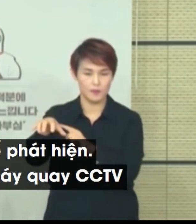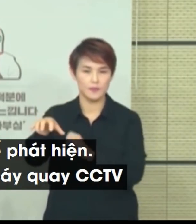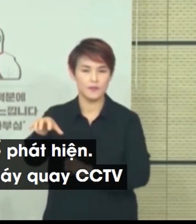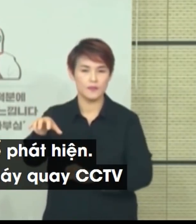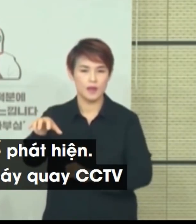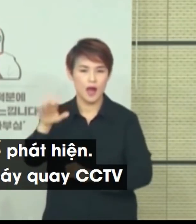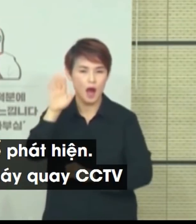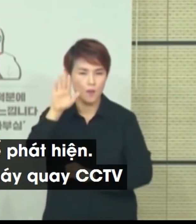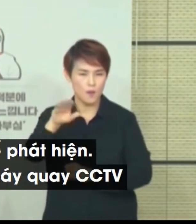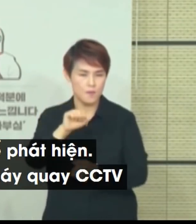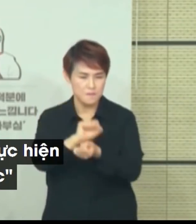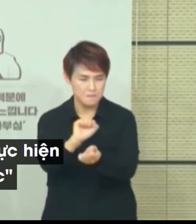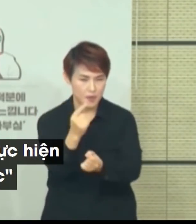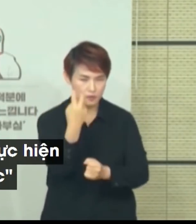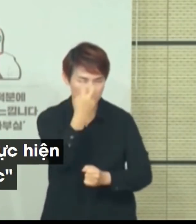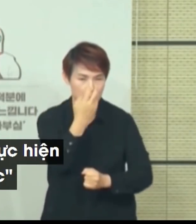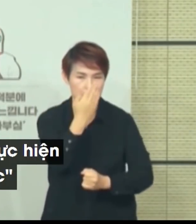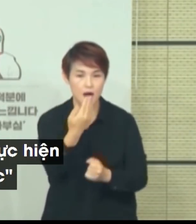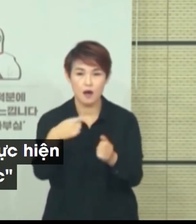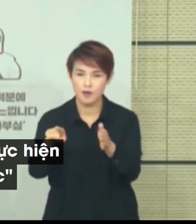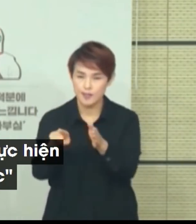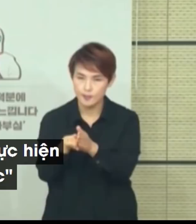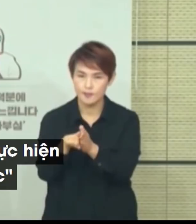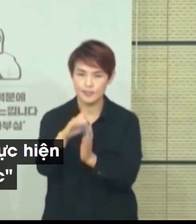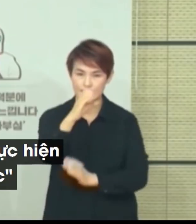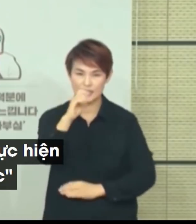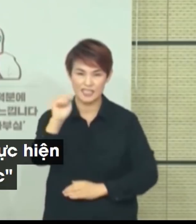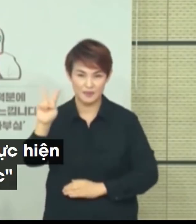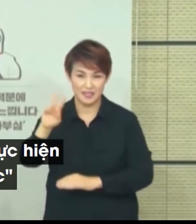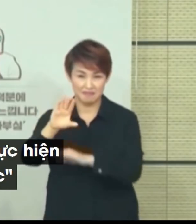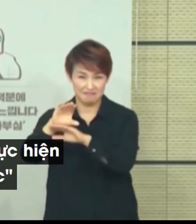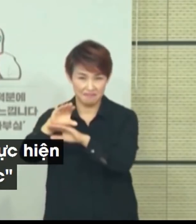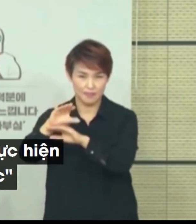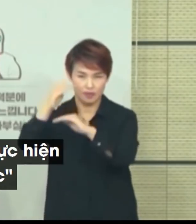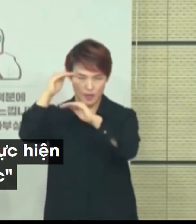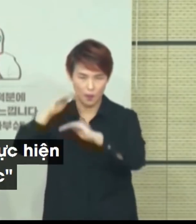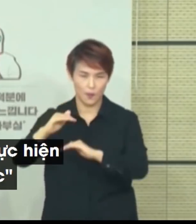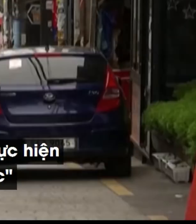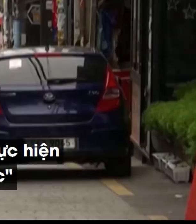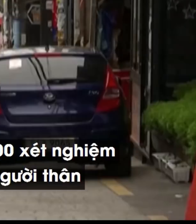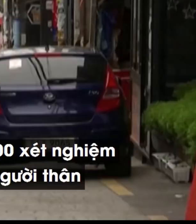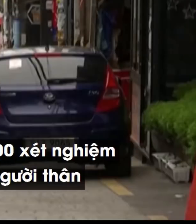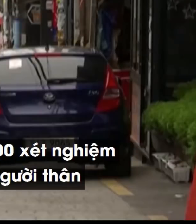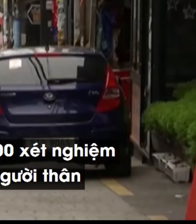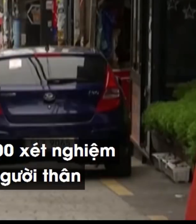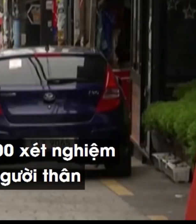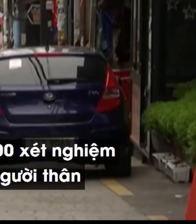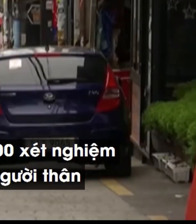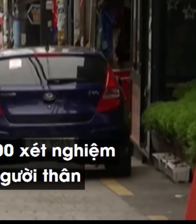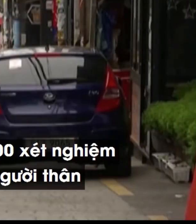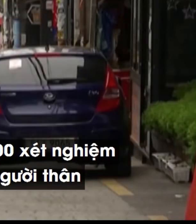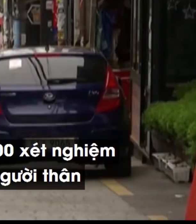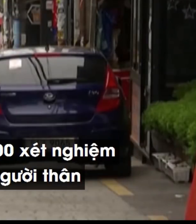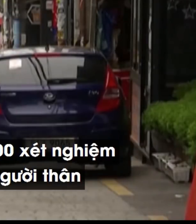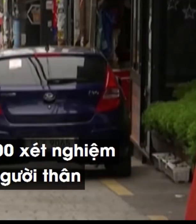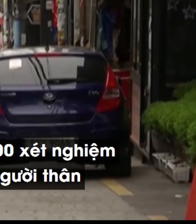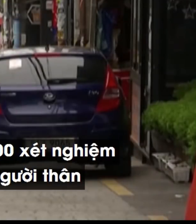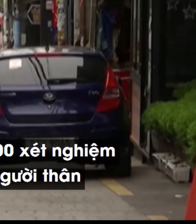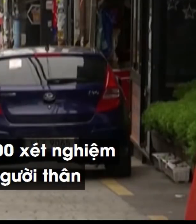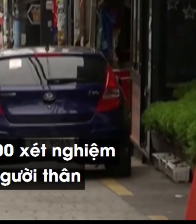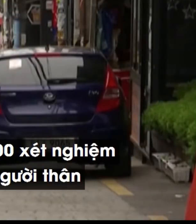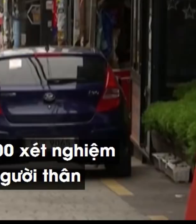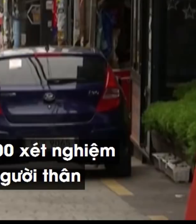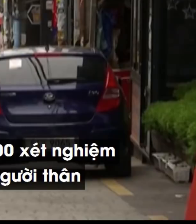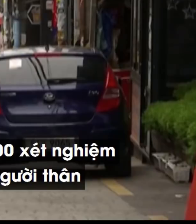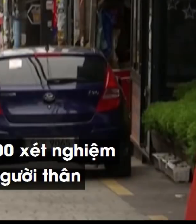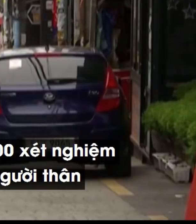từ máy quay CCTV từ đồn cảnh sát Yongsan để thực hiện thêm khảo sát dịch tễ học. Nhà chức trách đã thực hiện hơn